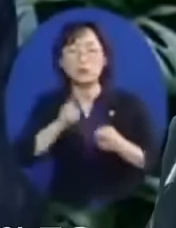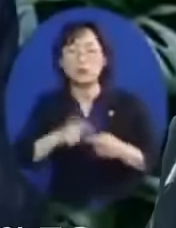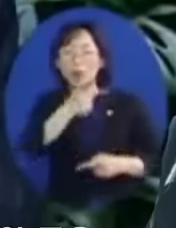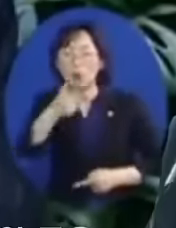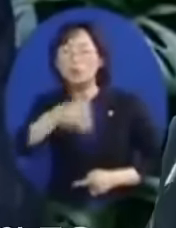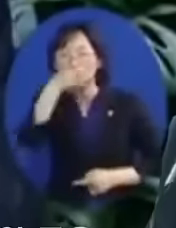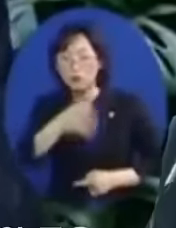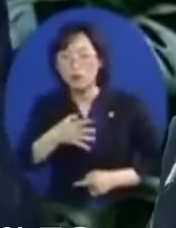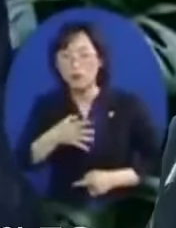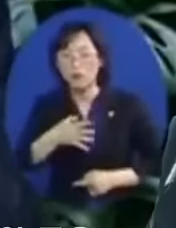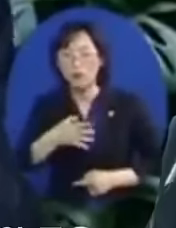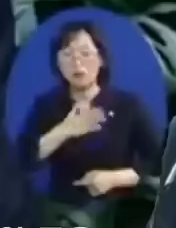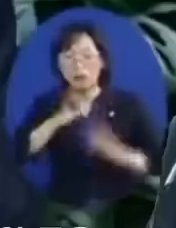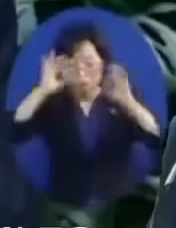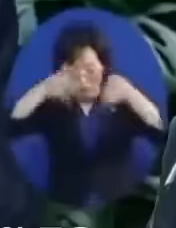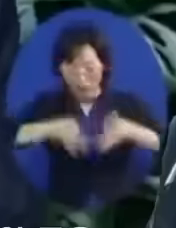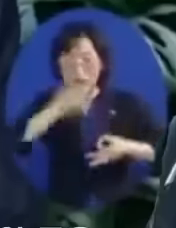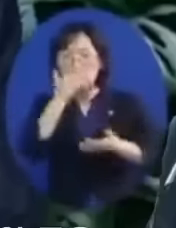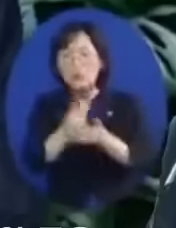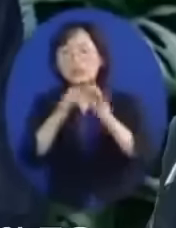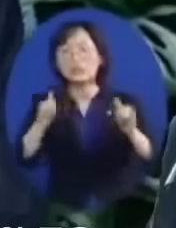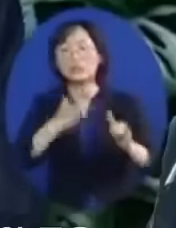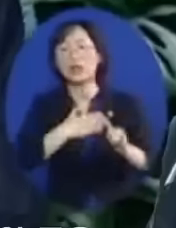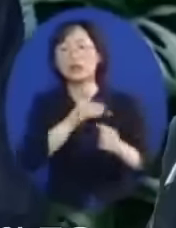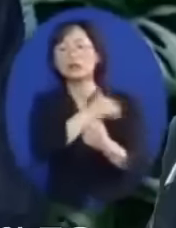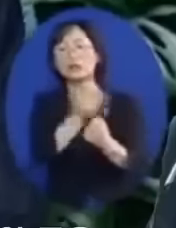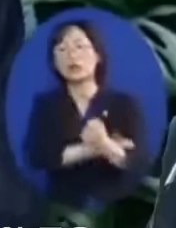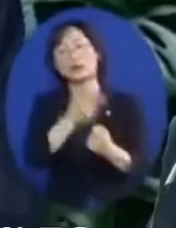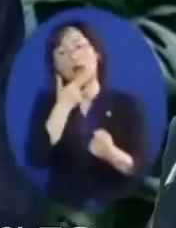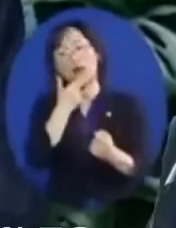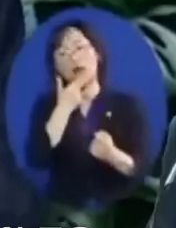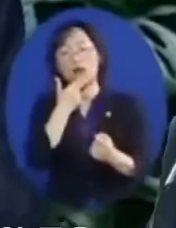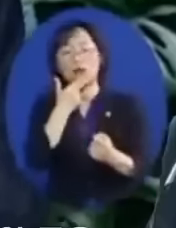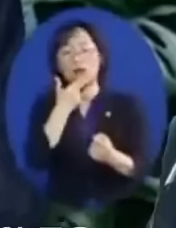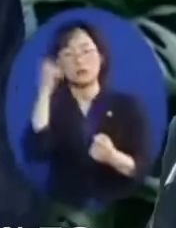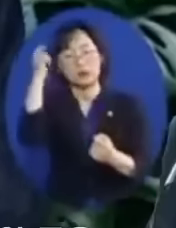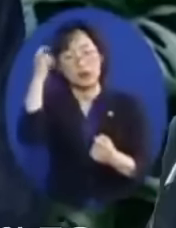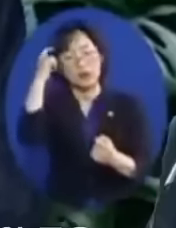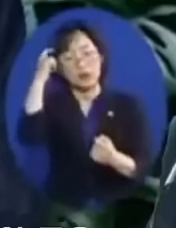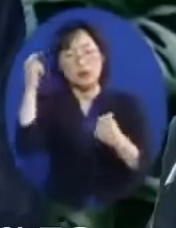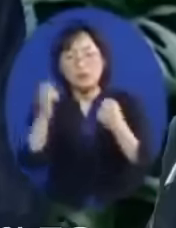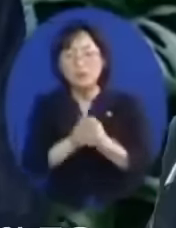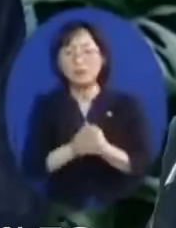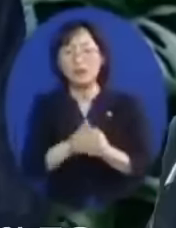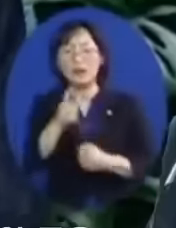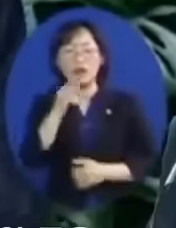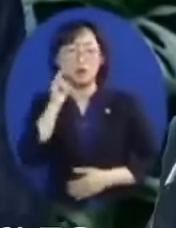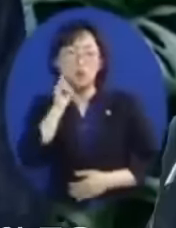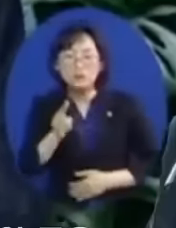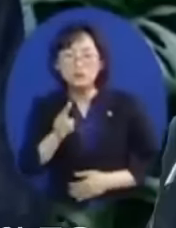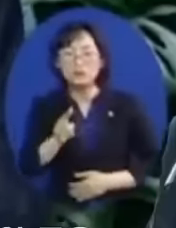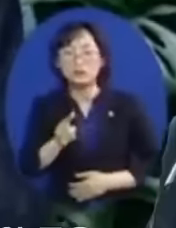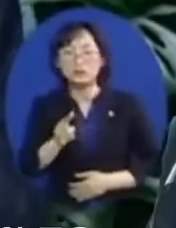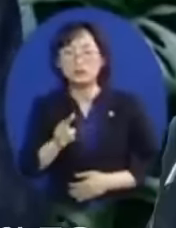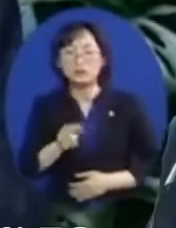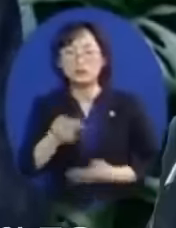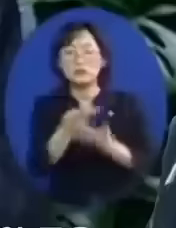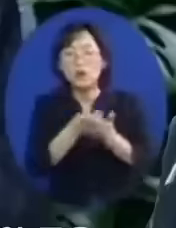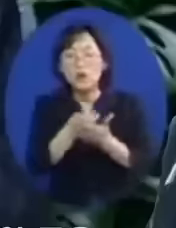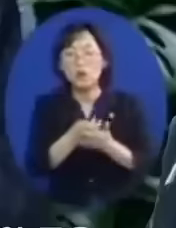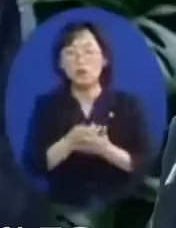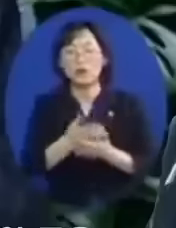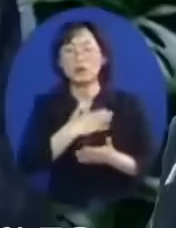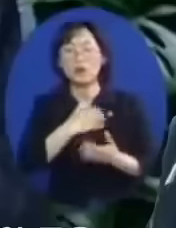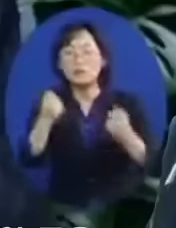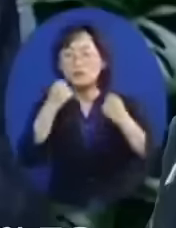것입니다. 자기는 죄인이고 무력하고 무능력해서 아무것도 할 수 없다는 고통 때문에 몹시 괴로워했습니다. 아무